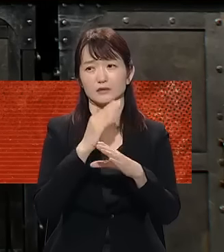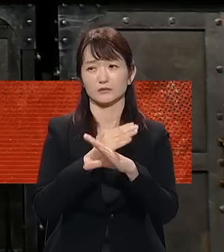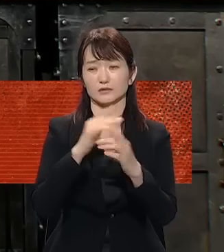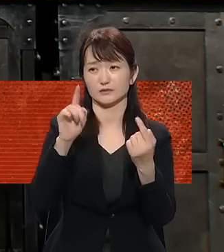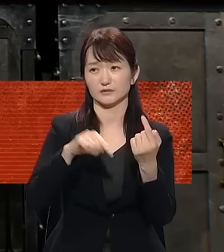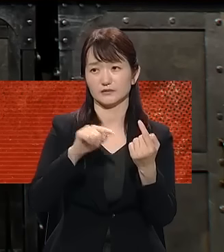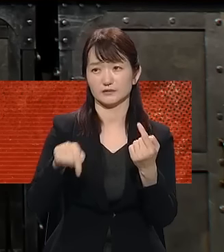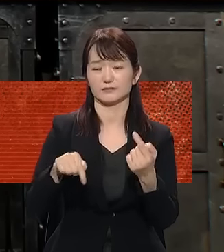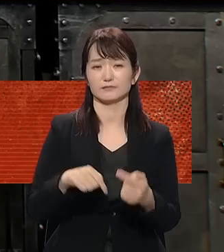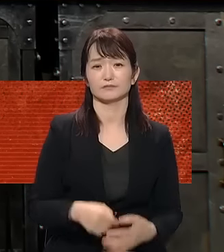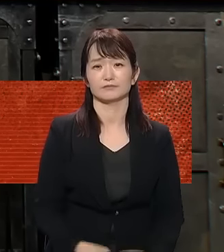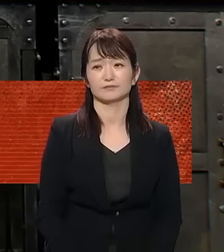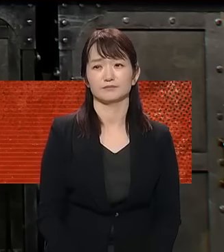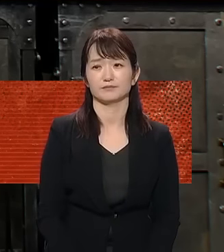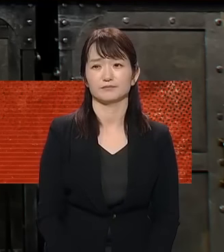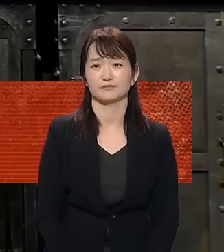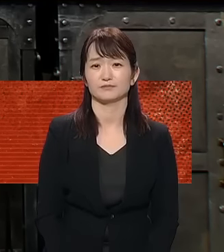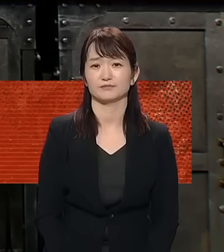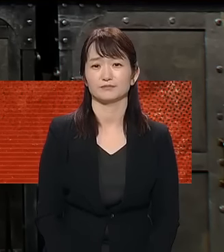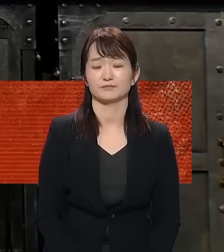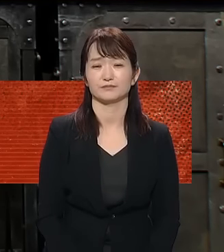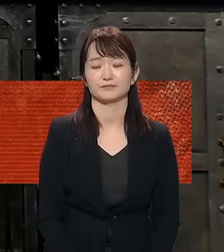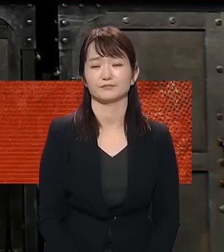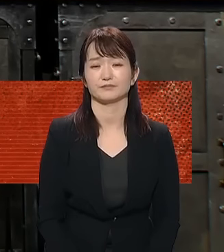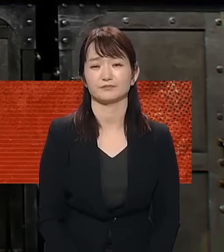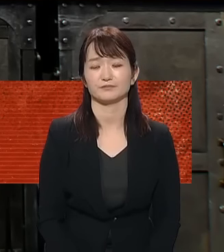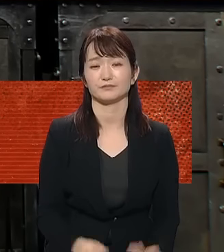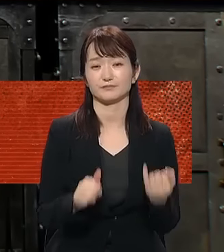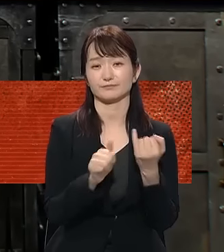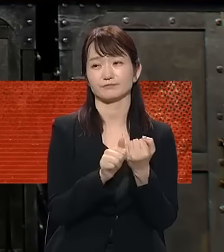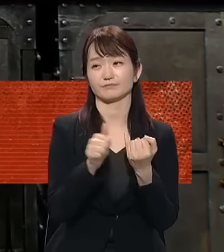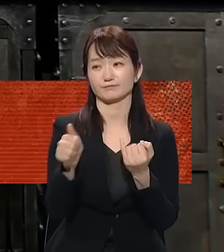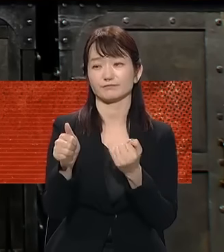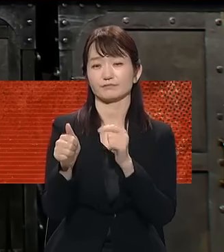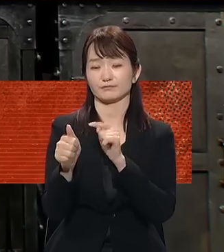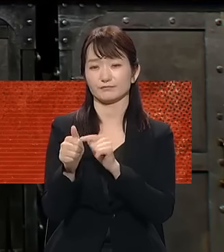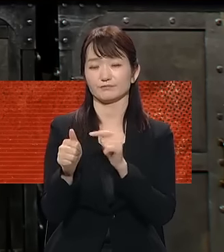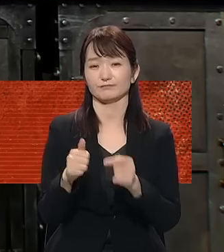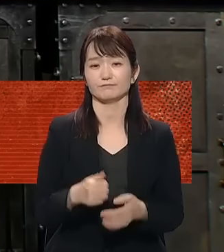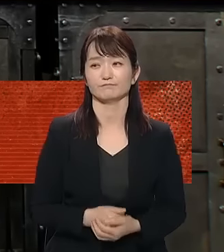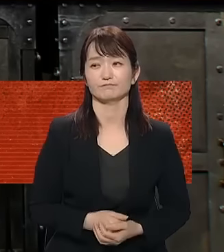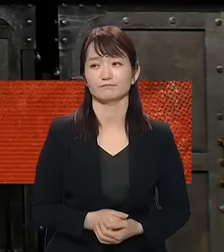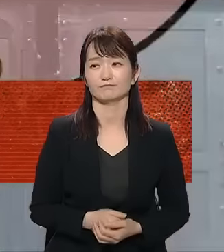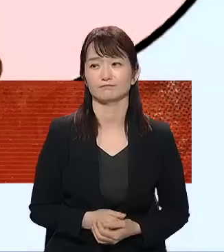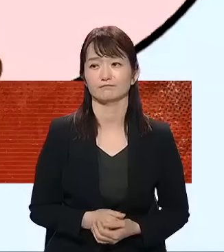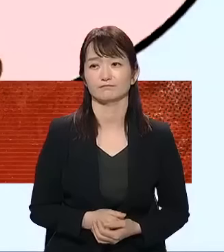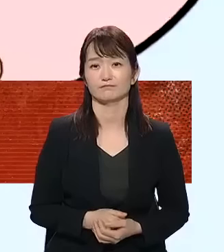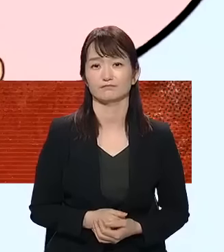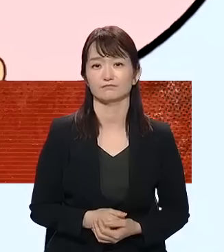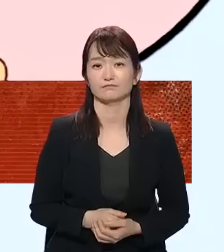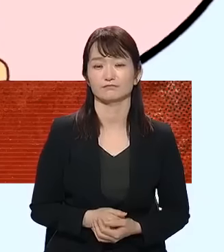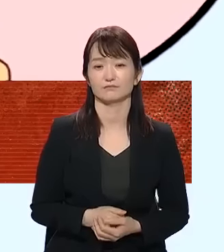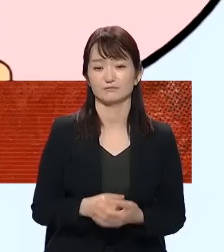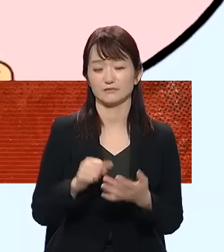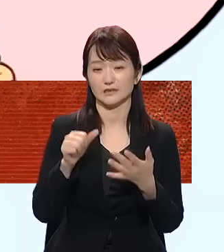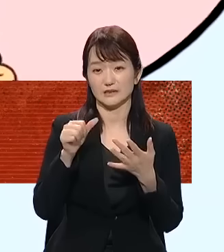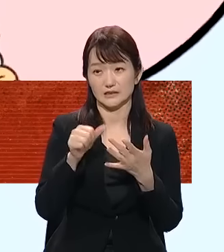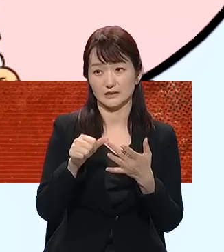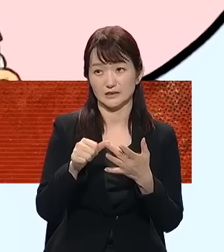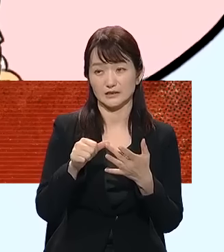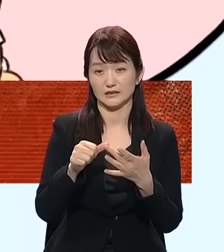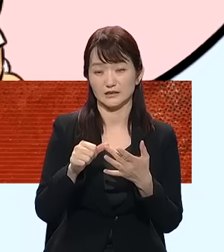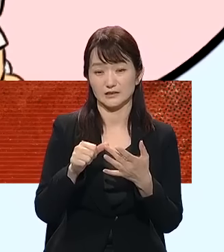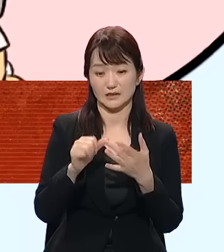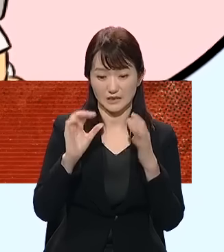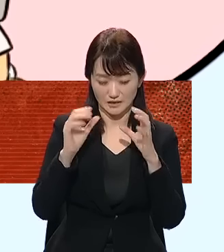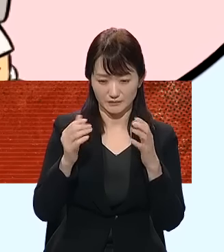교수님 좋습니다 자 양변 사님 어 남편분은 아이를 이미 떠나 보냈을 수도 있습니다 그럴 수도 있어요